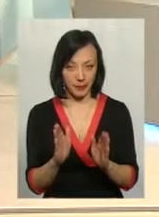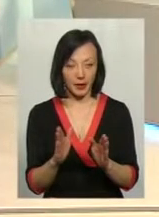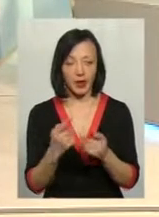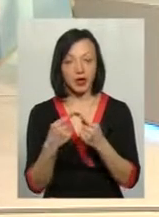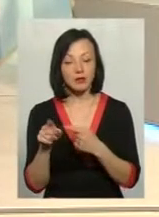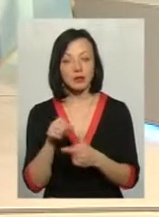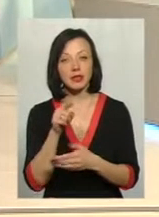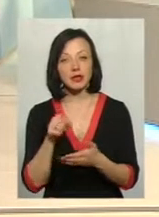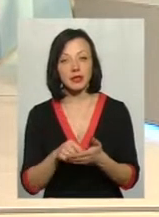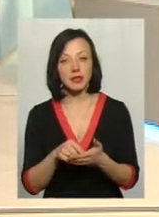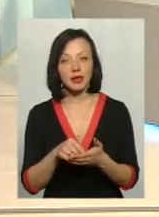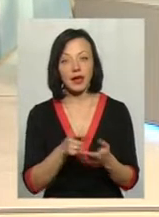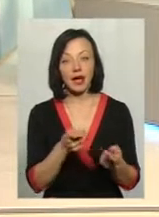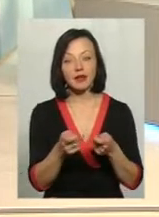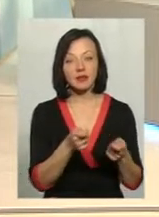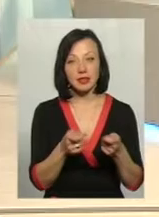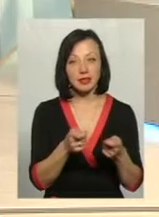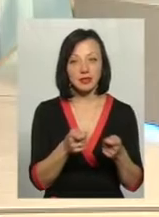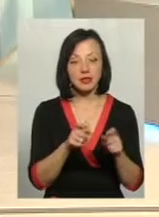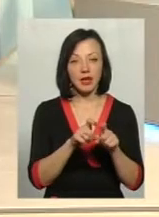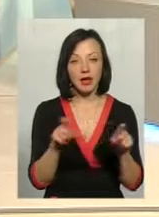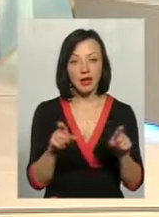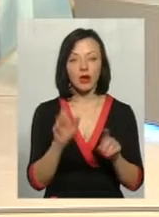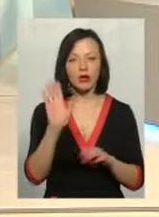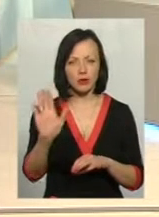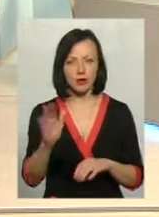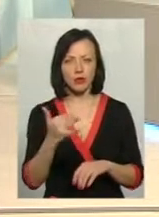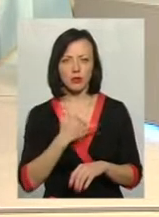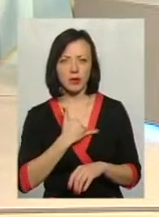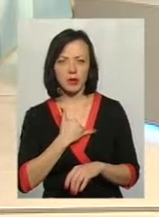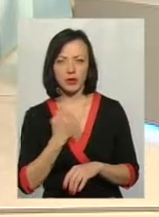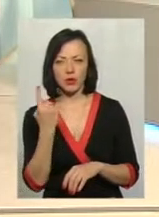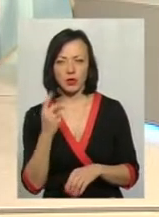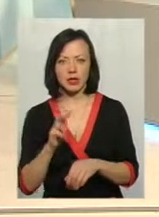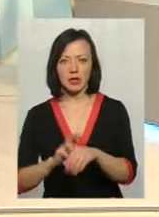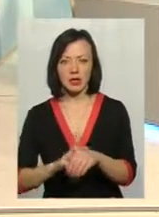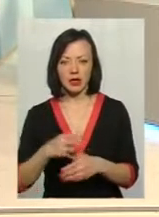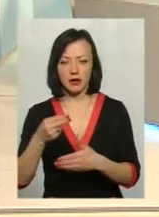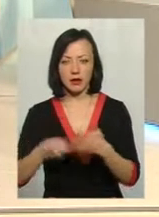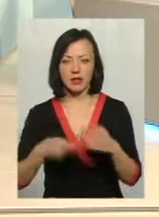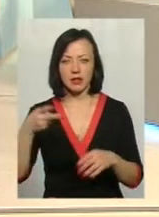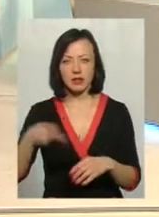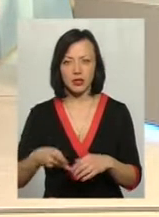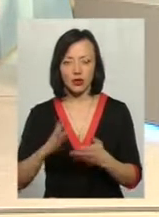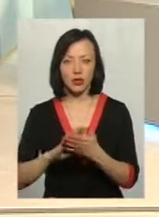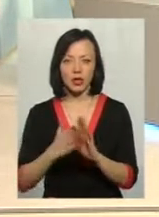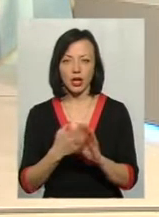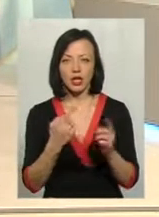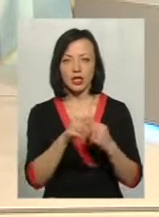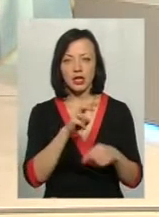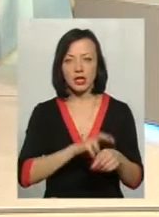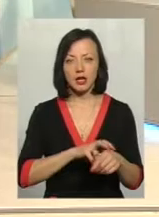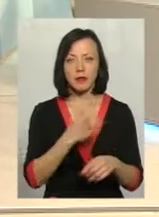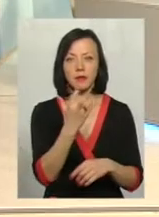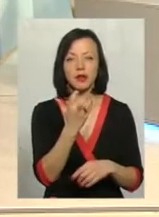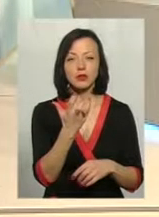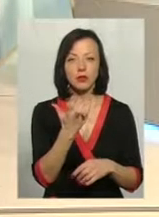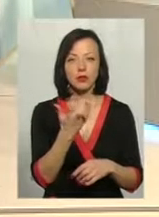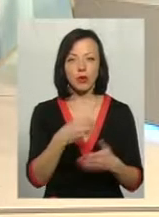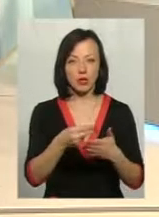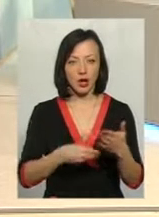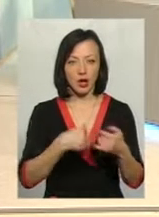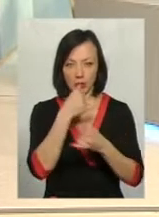Інше запитання задає керівник ЦПМСД. Він каже, окей, в мене один лікар, який уклав 2000 контрактів, інший лікар, який уклав 500 контрактів,